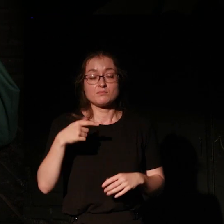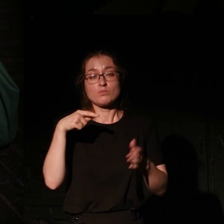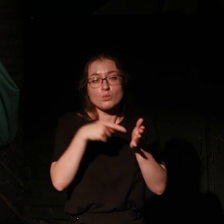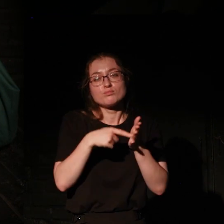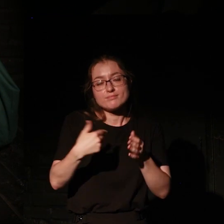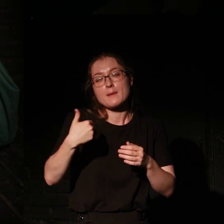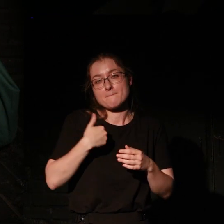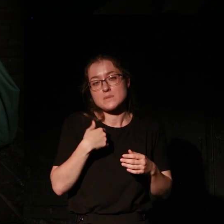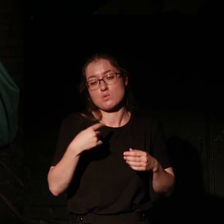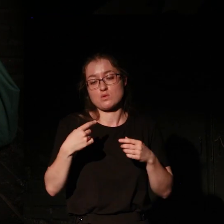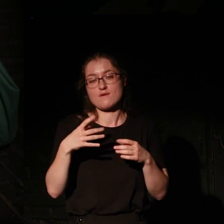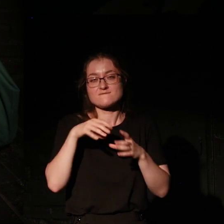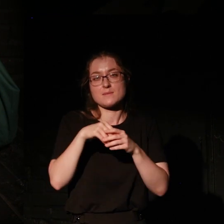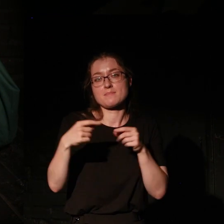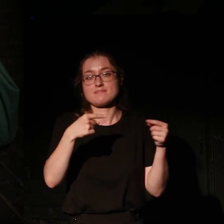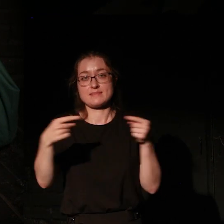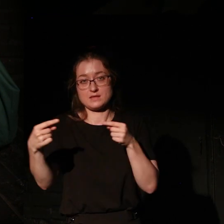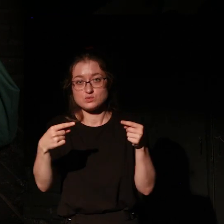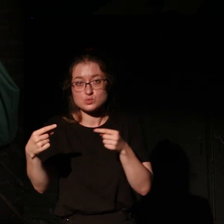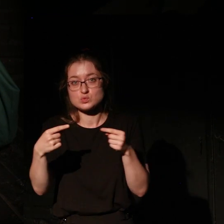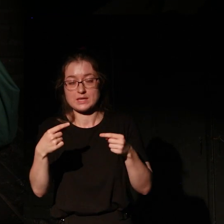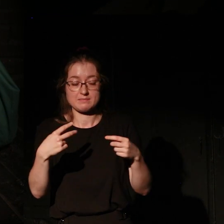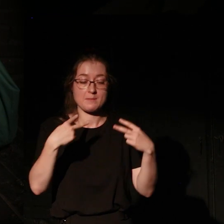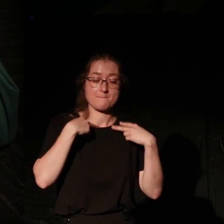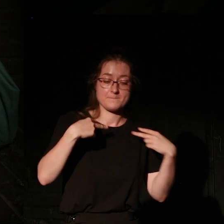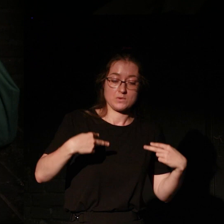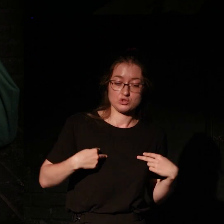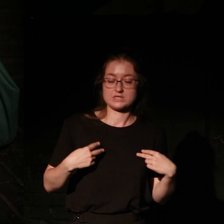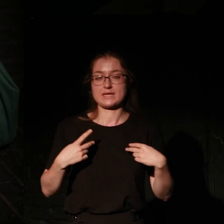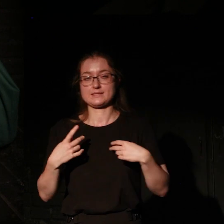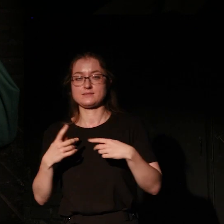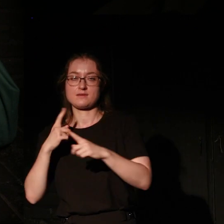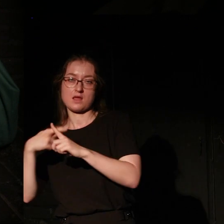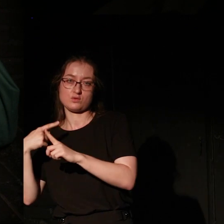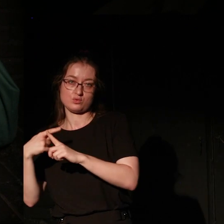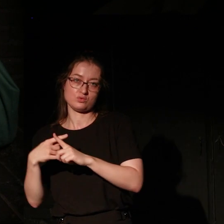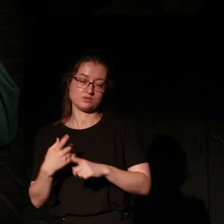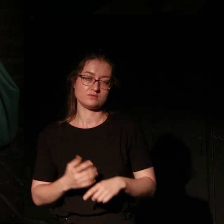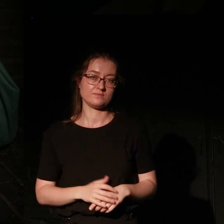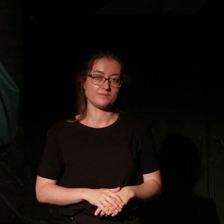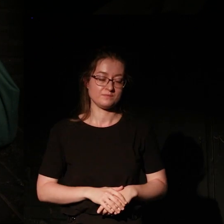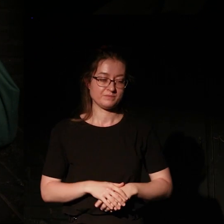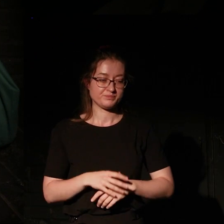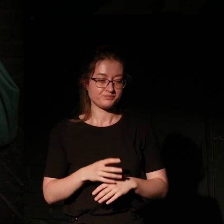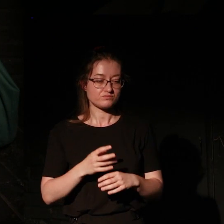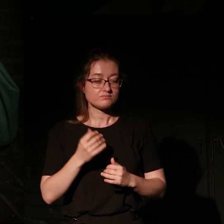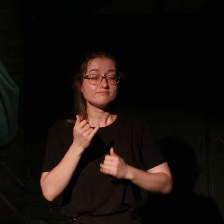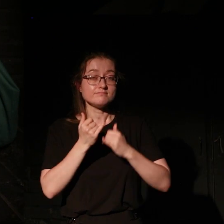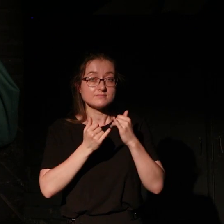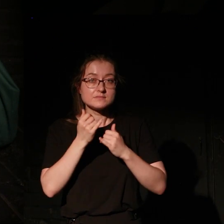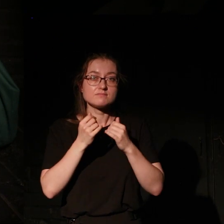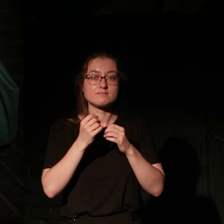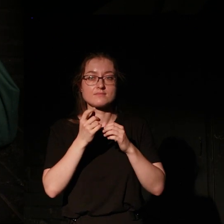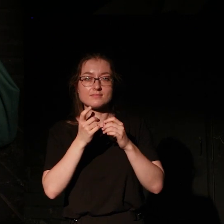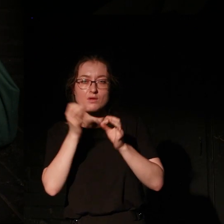protestantami. Tymczasem właśnie jeżeli się czyta strukturalnie, no to okazuje się, że tam w środku tego listu jest